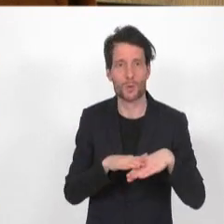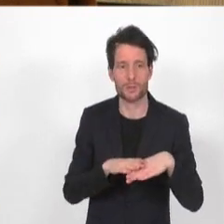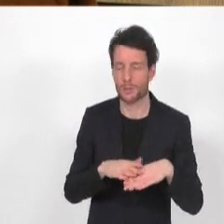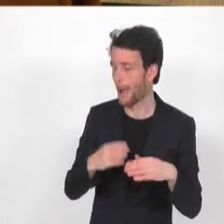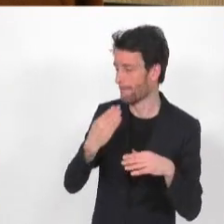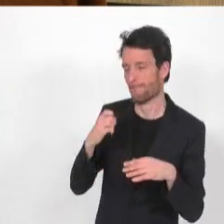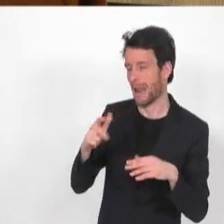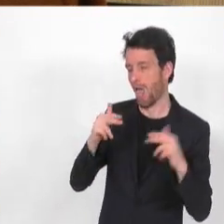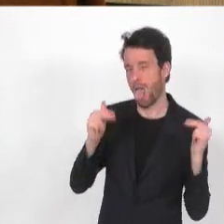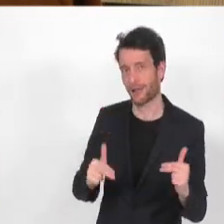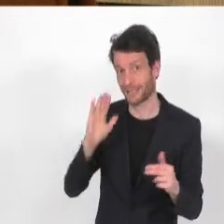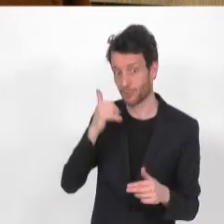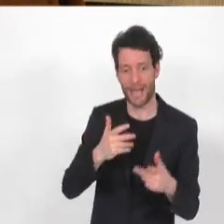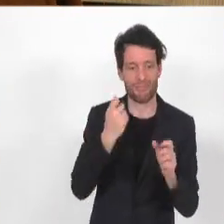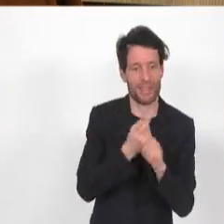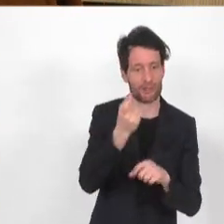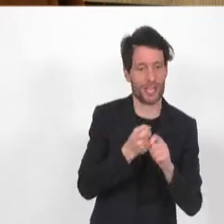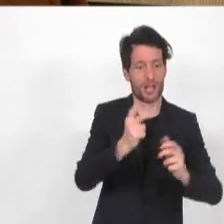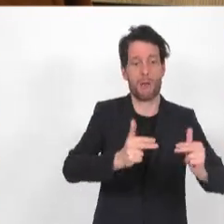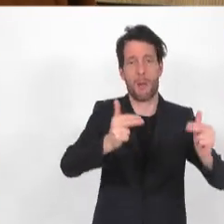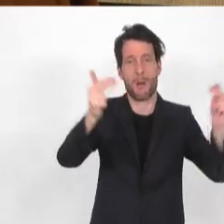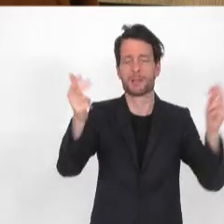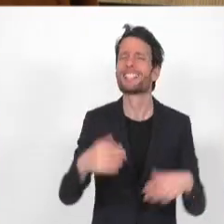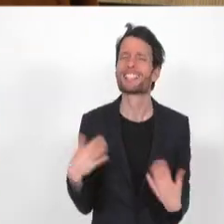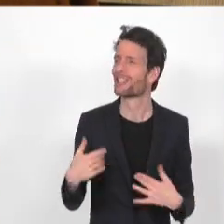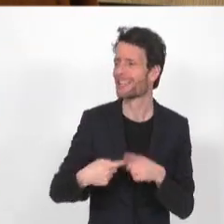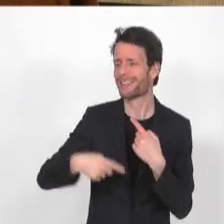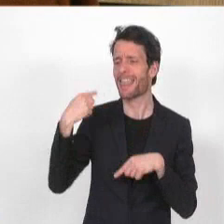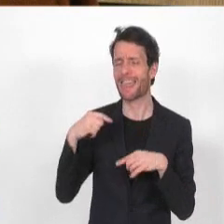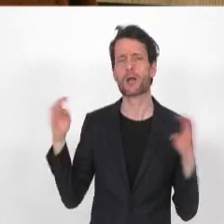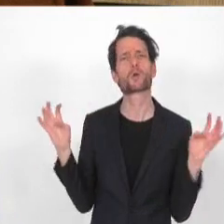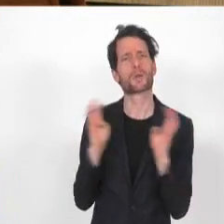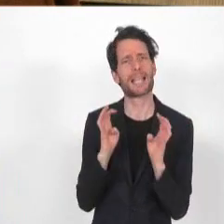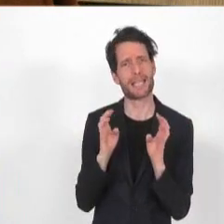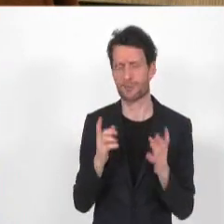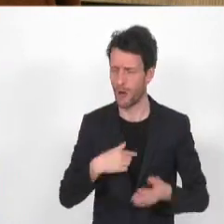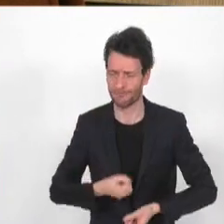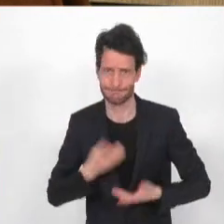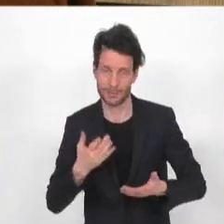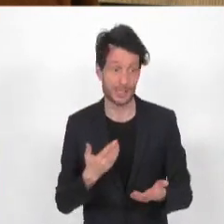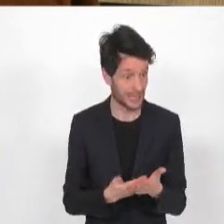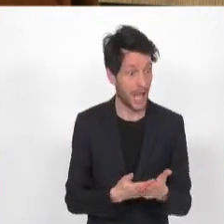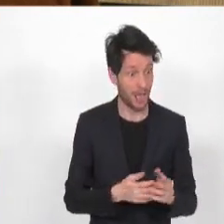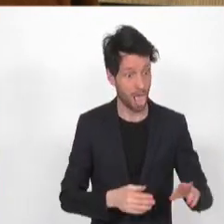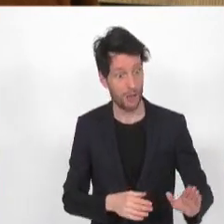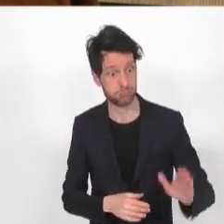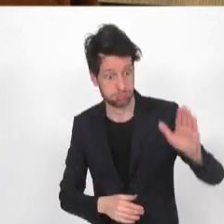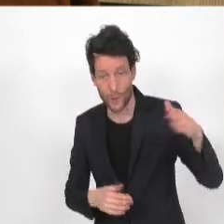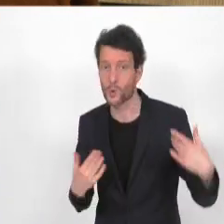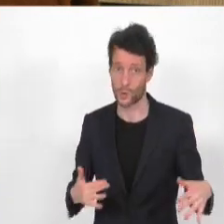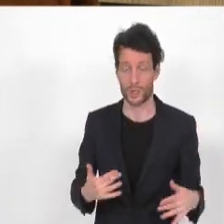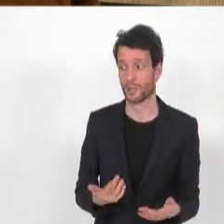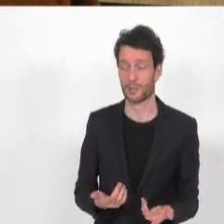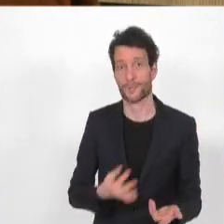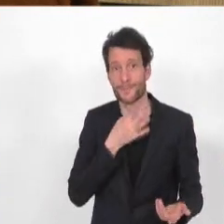a augmenté. J'en ai déjà dit un mot lors du dernier conseil et cette augmentation est coûteuse et nous la payons maintenant. Tout cela entre en